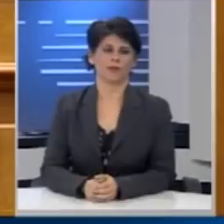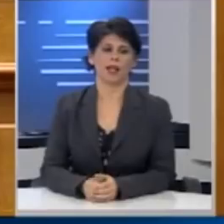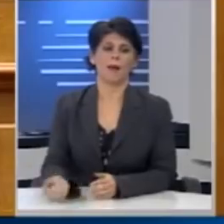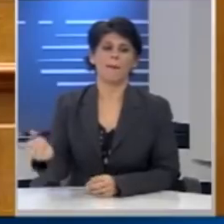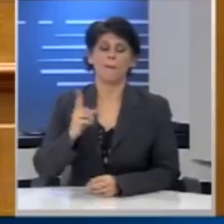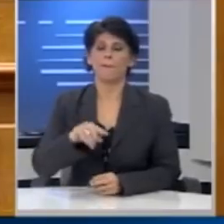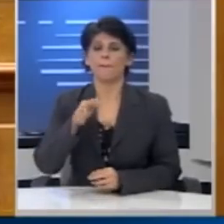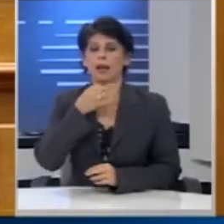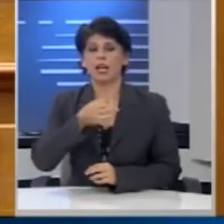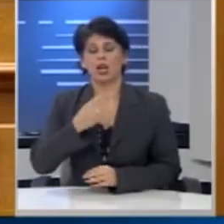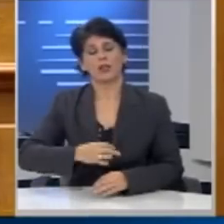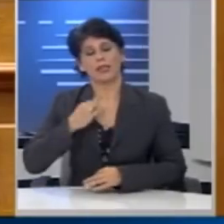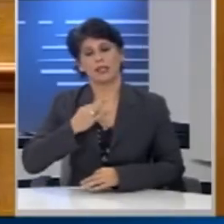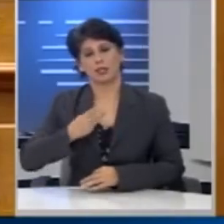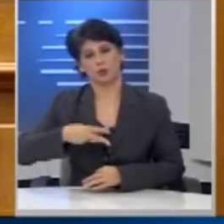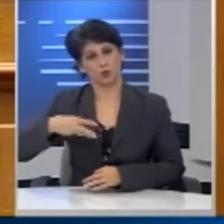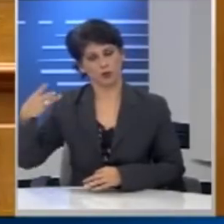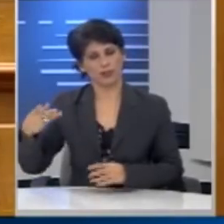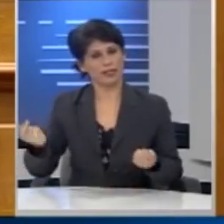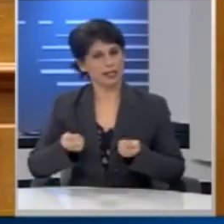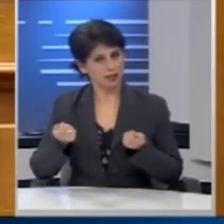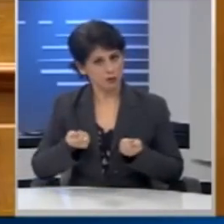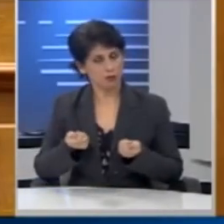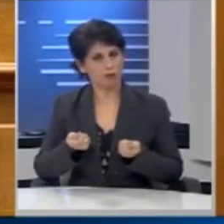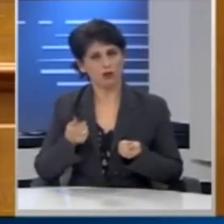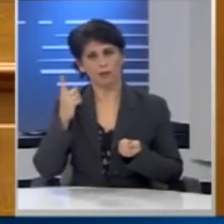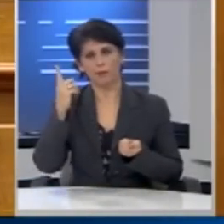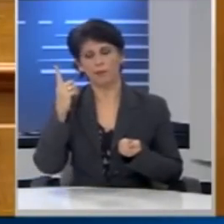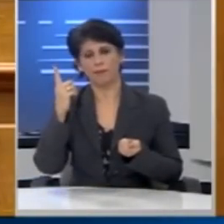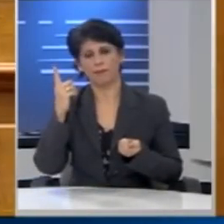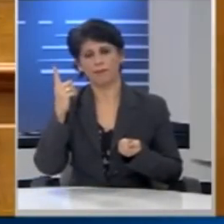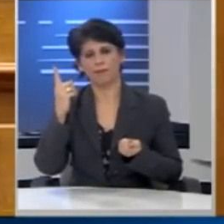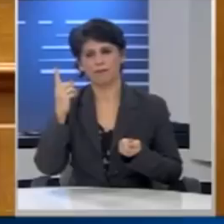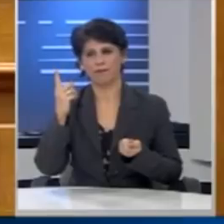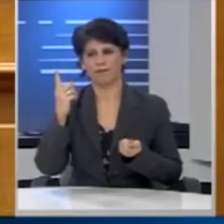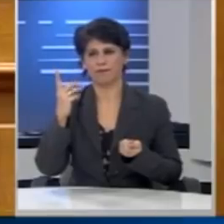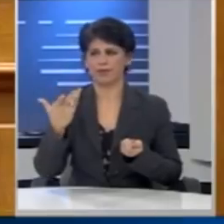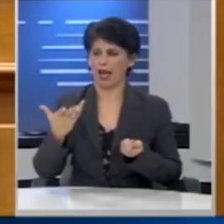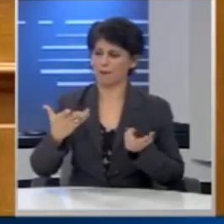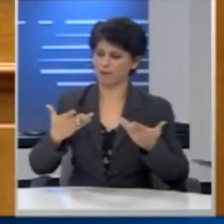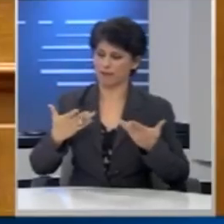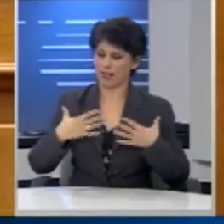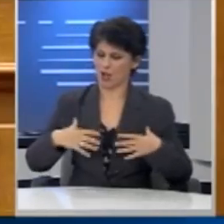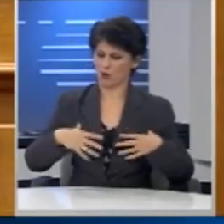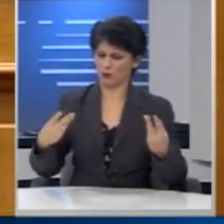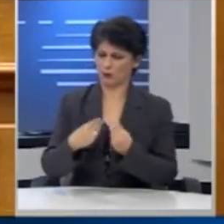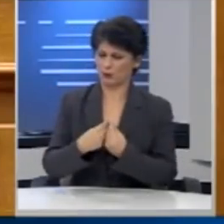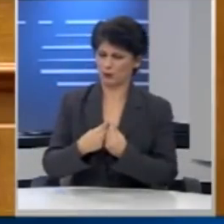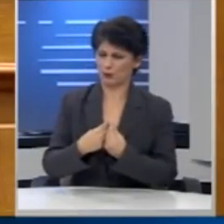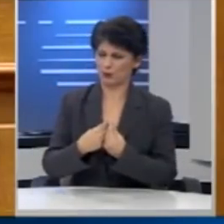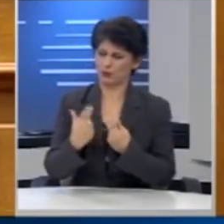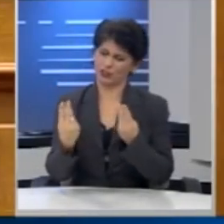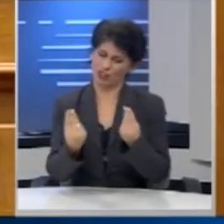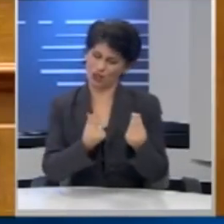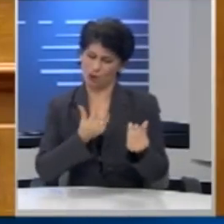λόγια, κύριε του ΣΥΡΙΖΑ, για να χρησιμοποιήσω μία ενδυματολογική μεταφορά. Μεσαία